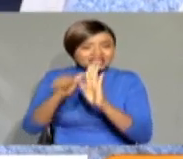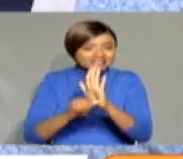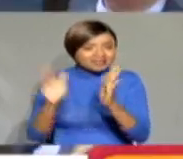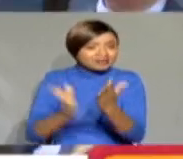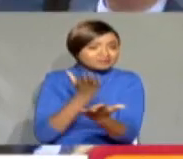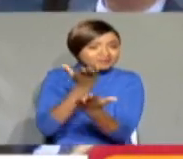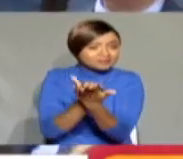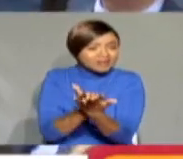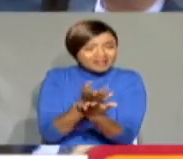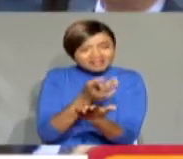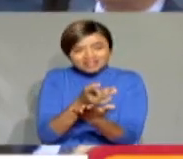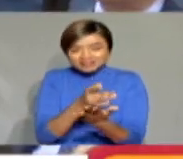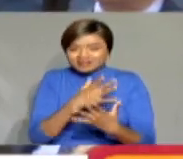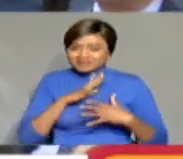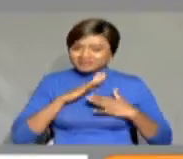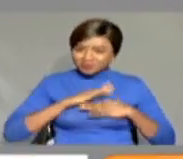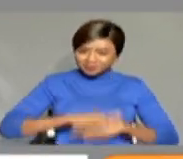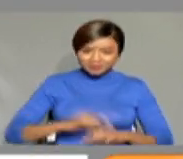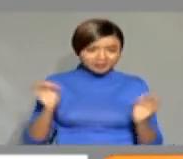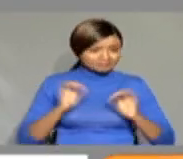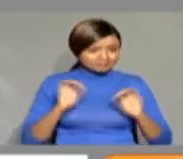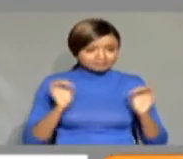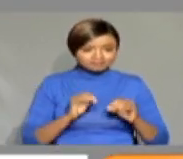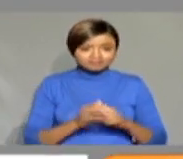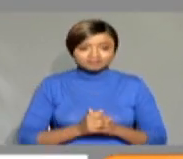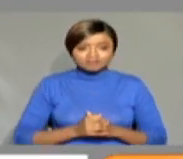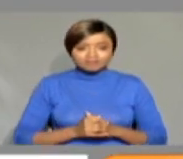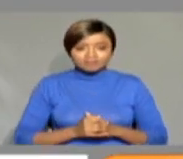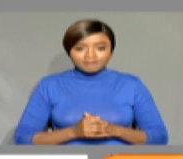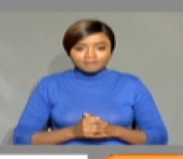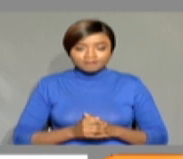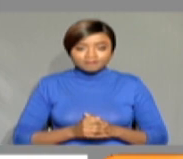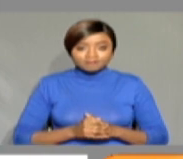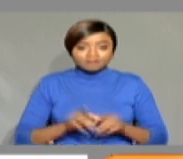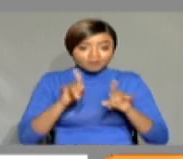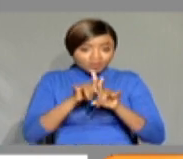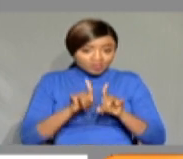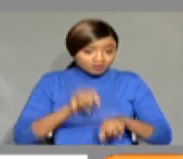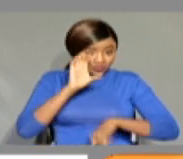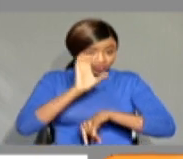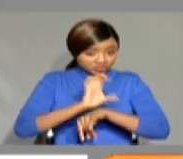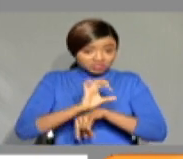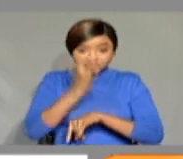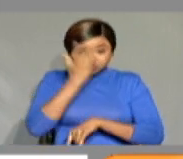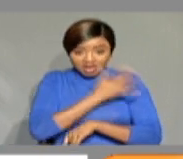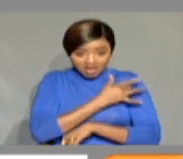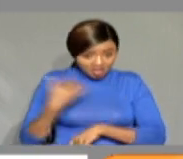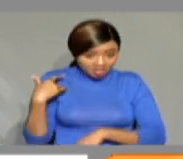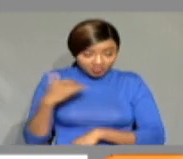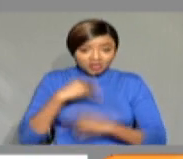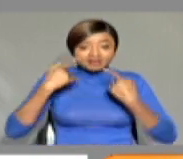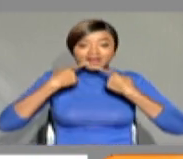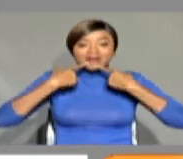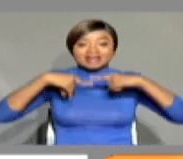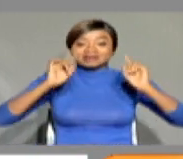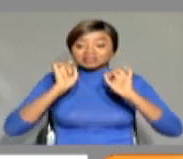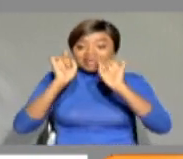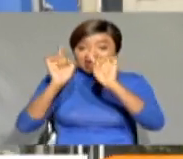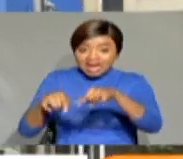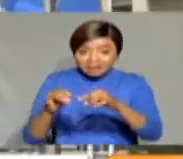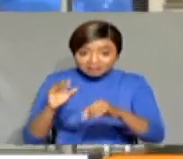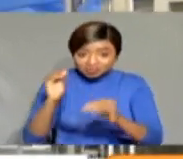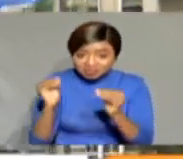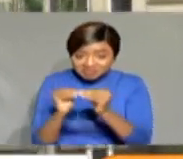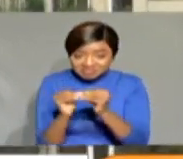kongamano. Ofisi kuu ya Roma au ofisi ya Papa maarufu Holy See pia imetangaza rasmi kuwa haitahudhuria kongamano